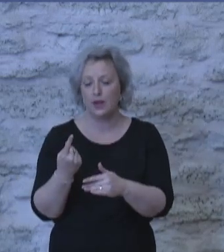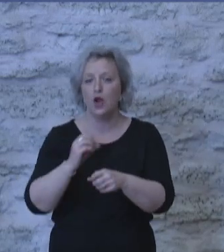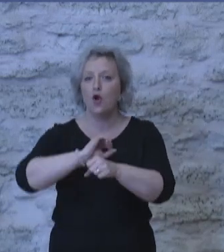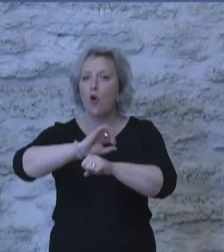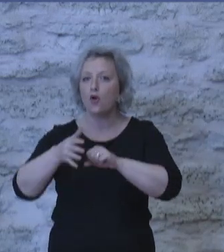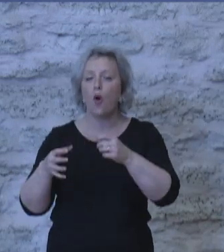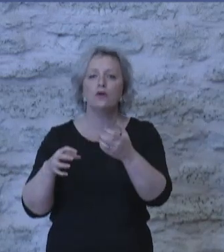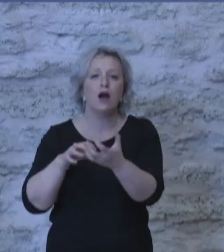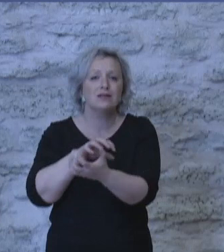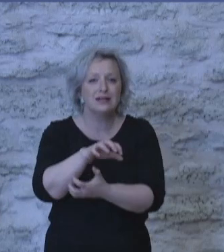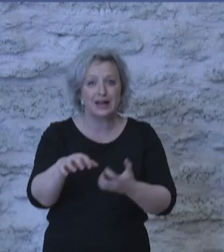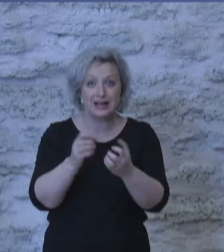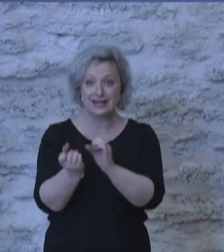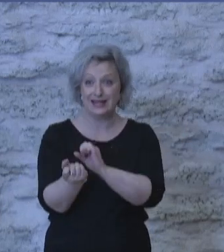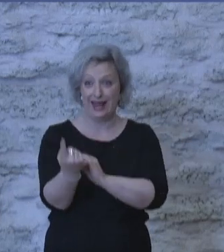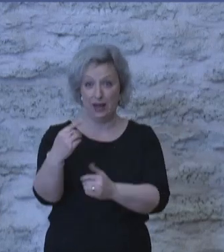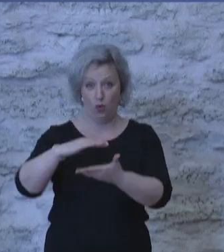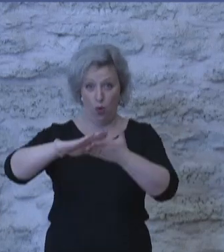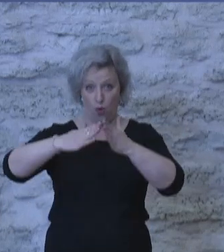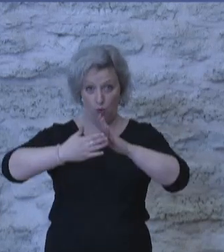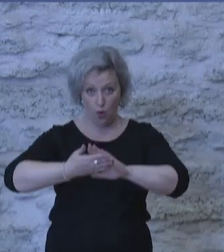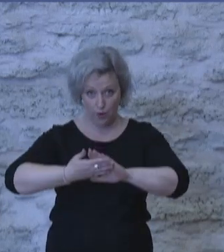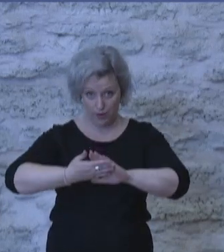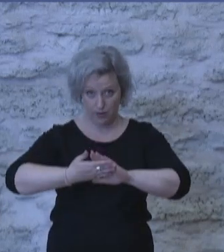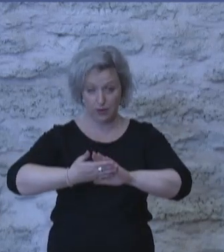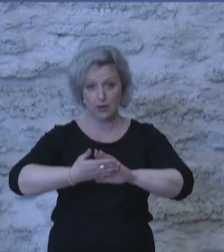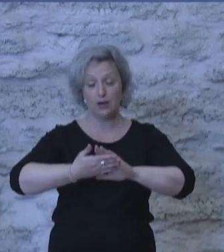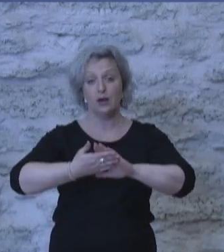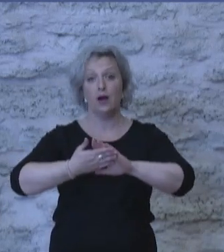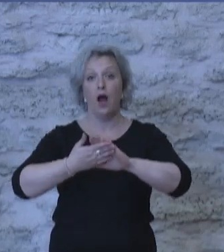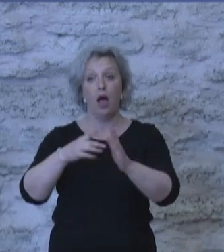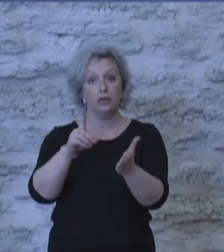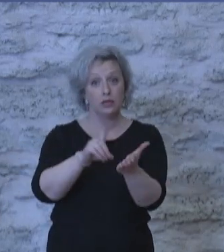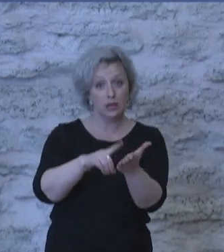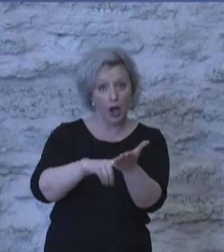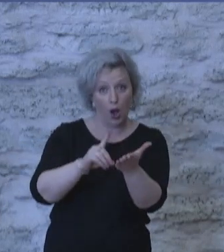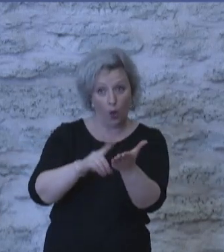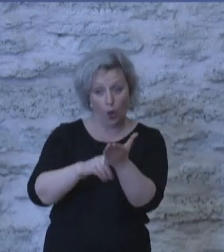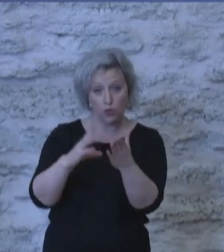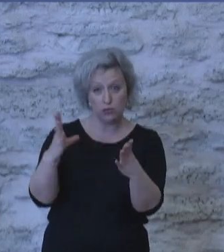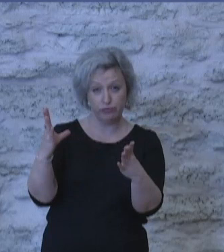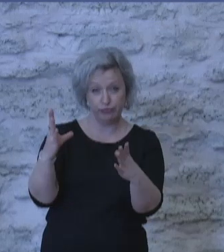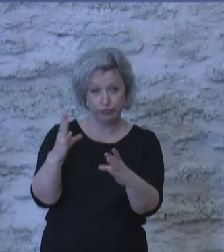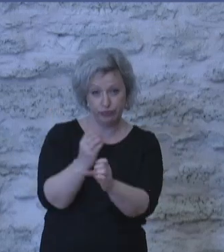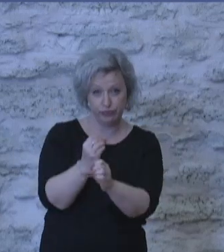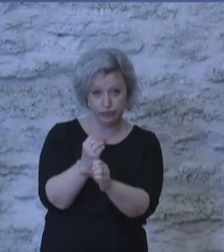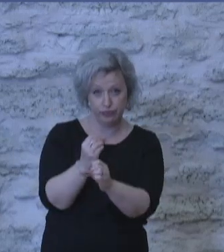koronakriis on tekitanud olukorra, kus nõudlus on järsult kahanenud.